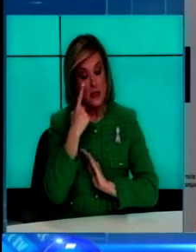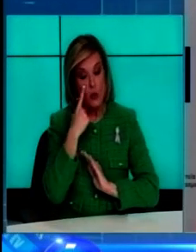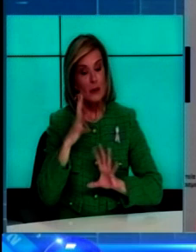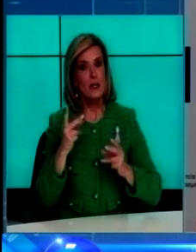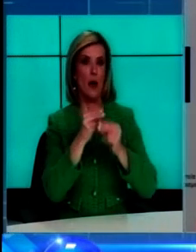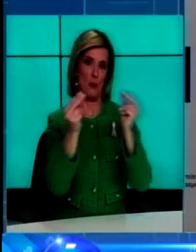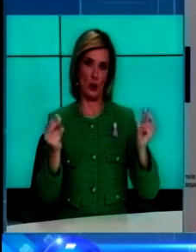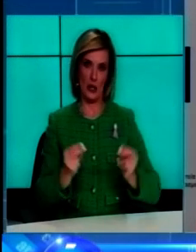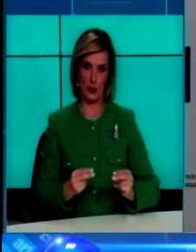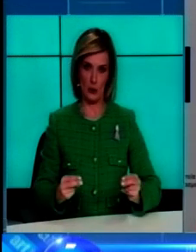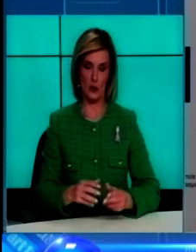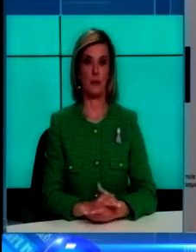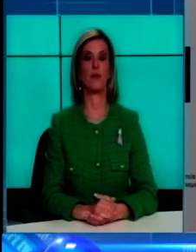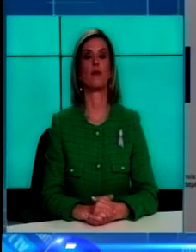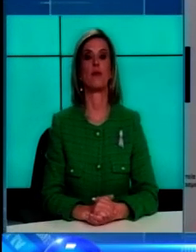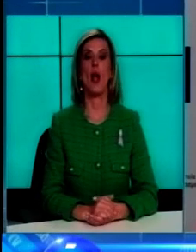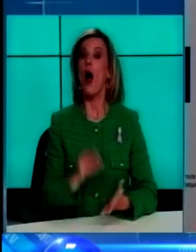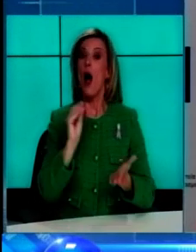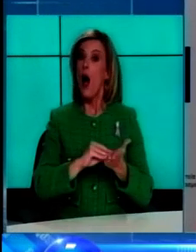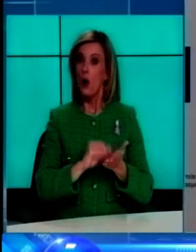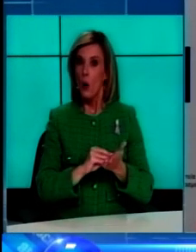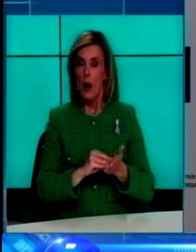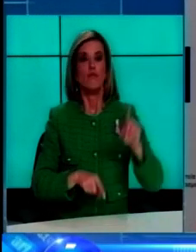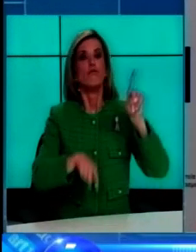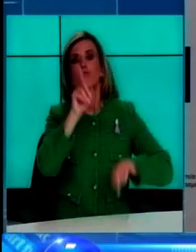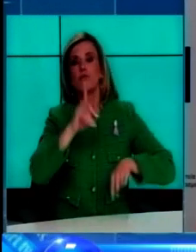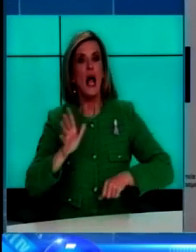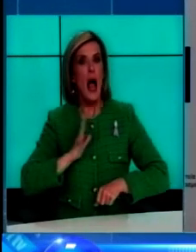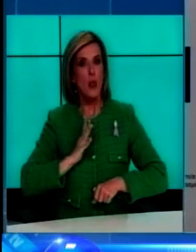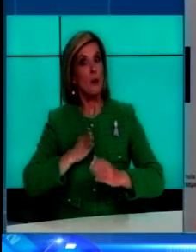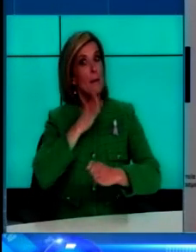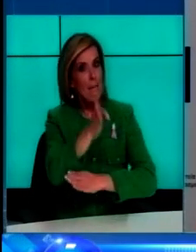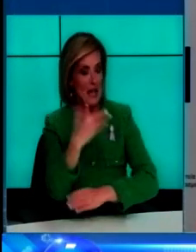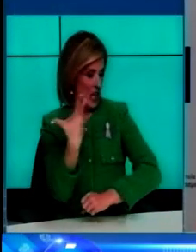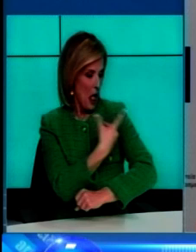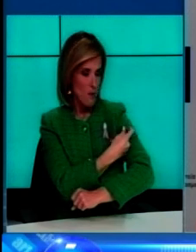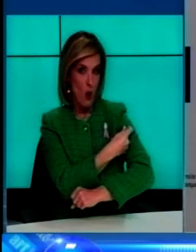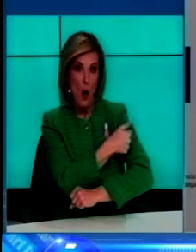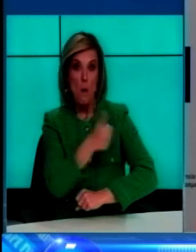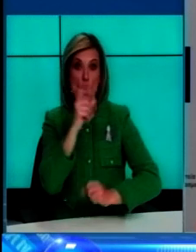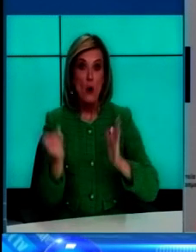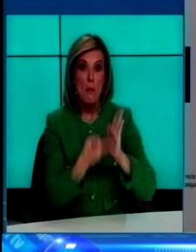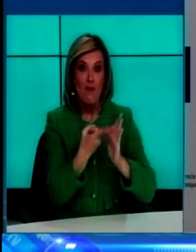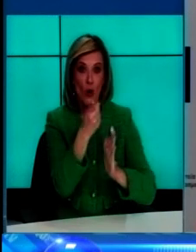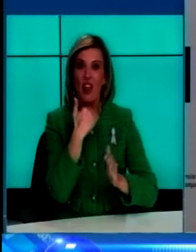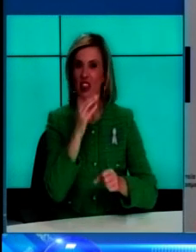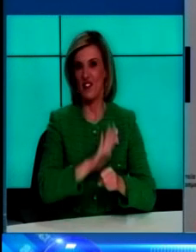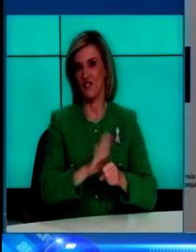Επίσης, ατελής εμβολιασμός θεωρήθηκε κάποιος που είχε κάνει μία δόση του εμβολίου και δεν πληρούσε τα παραπάνω κριτήρια.